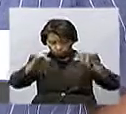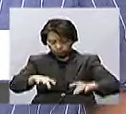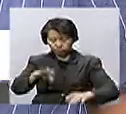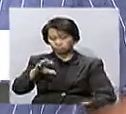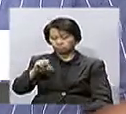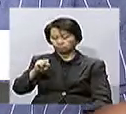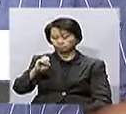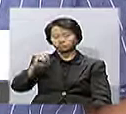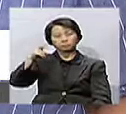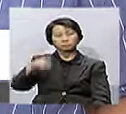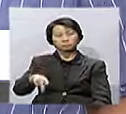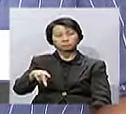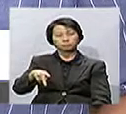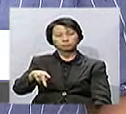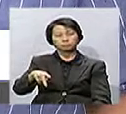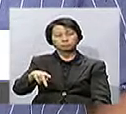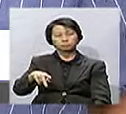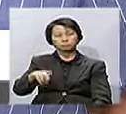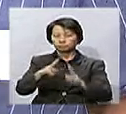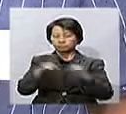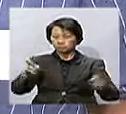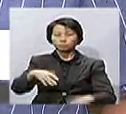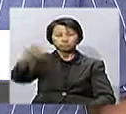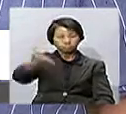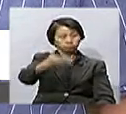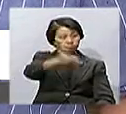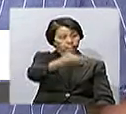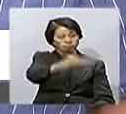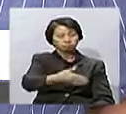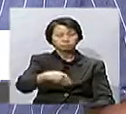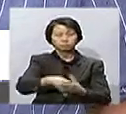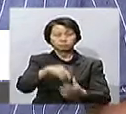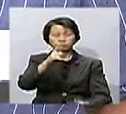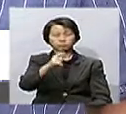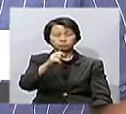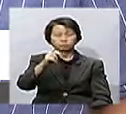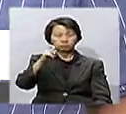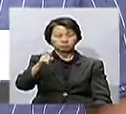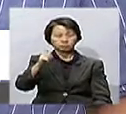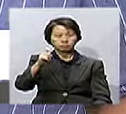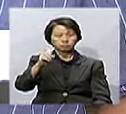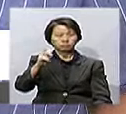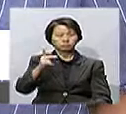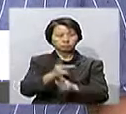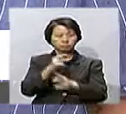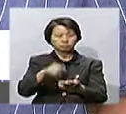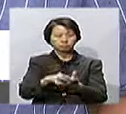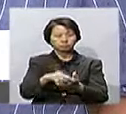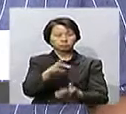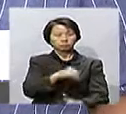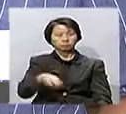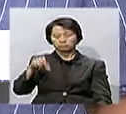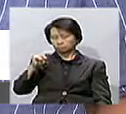standard operasi SOP amat dialukan pada TTX kali ini. SOP dan